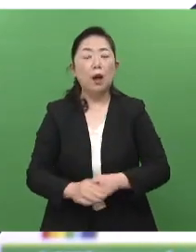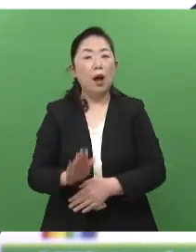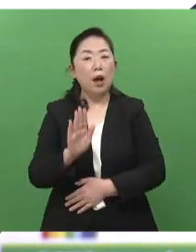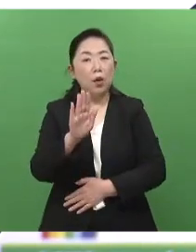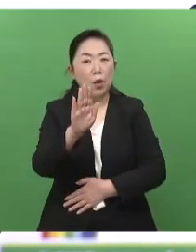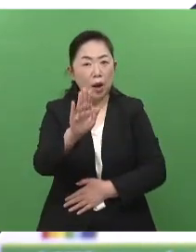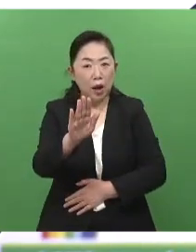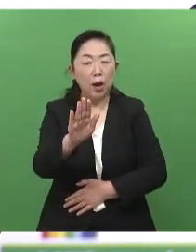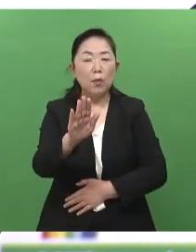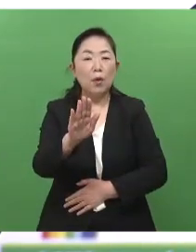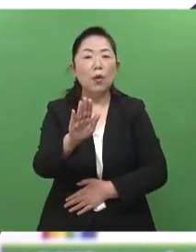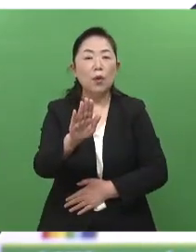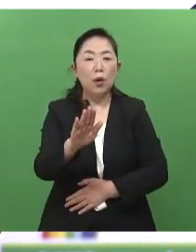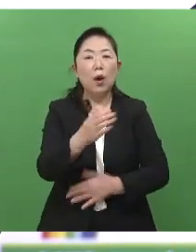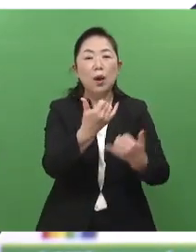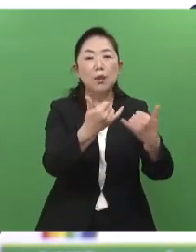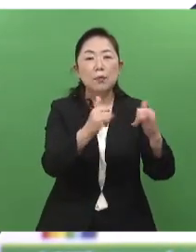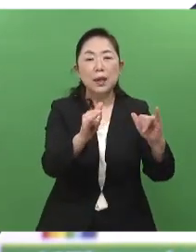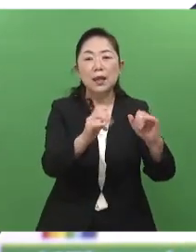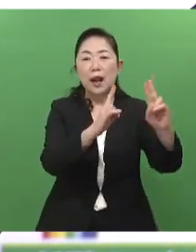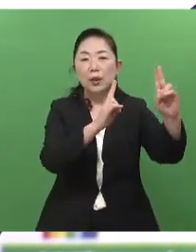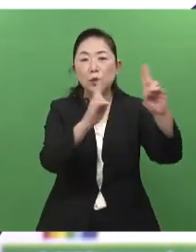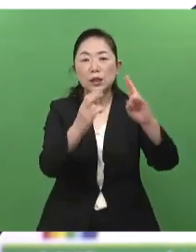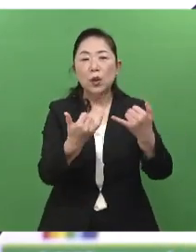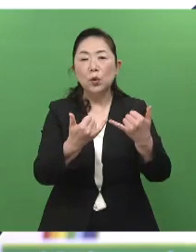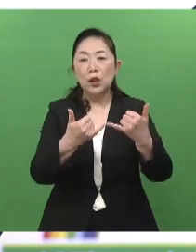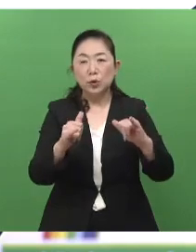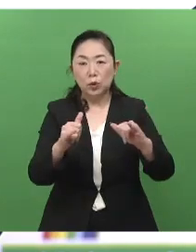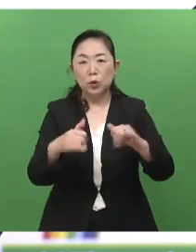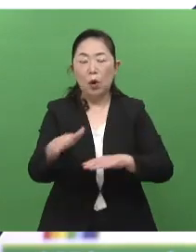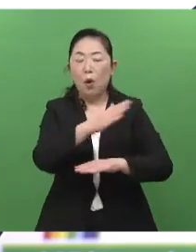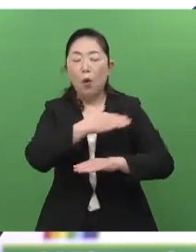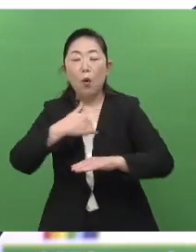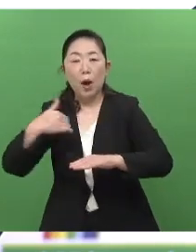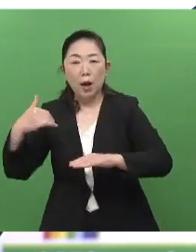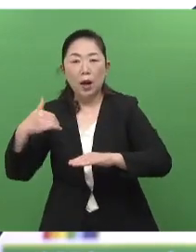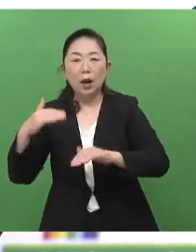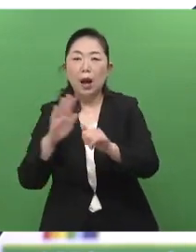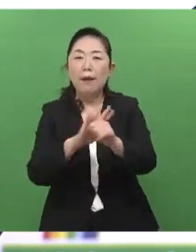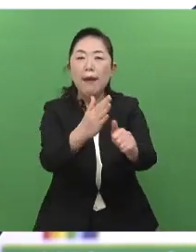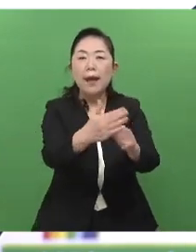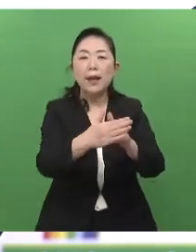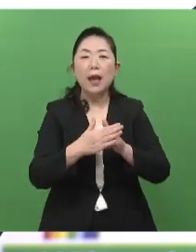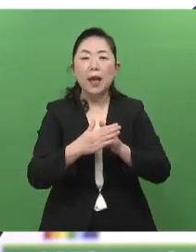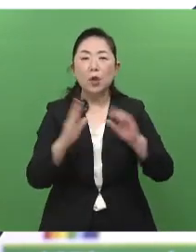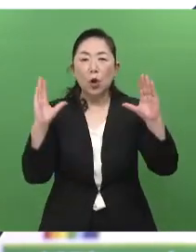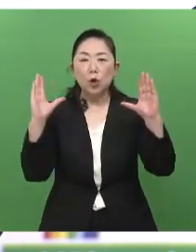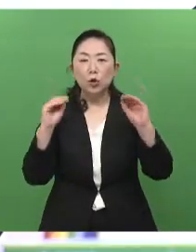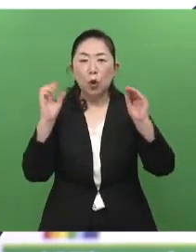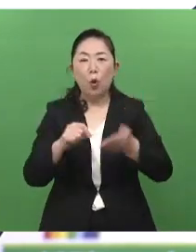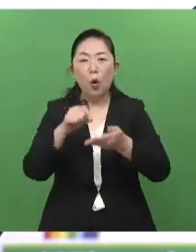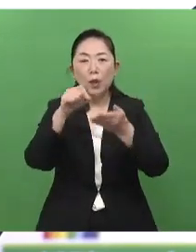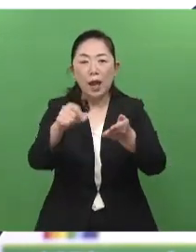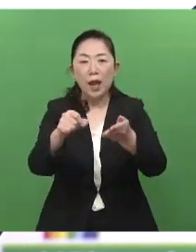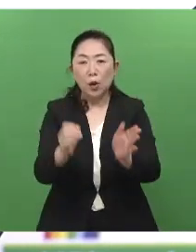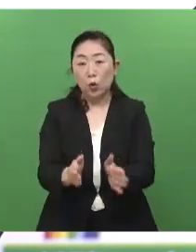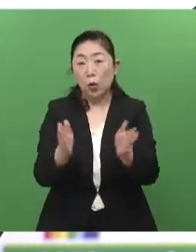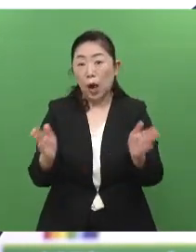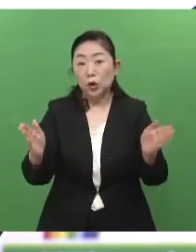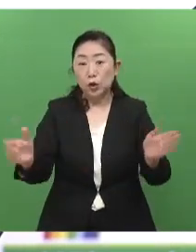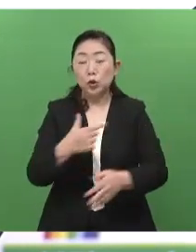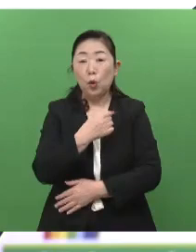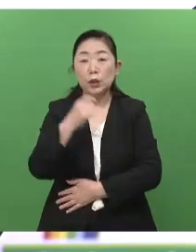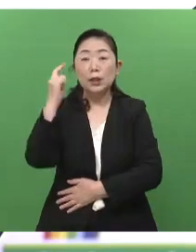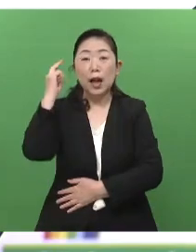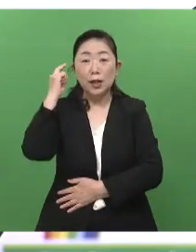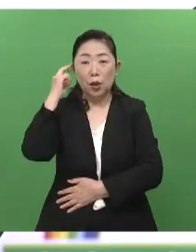ですね、このように民間事業者の方々と連携をいたしまして、情報の拡充を図っていきたいと思います。